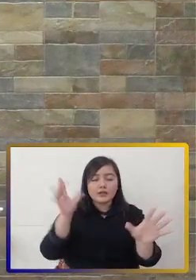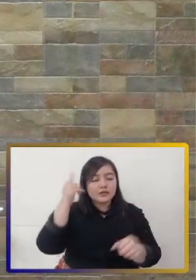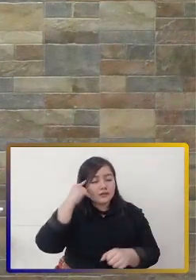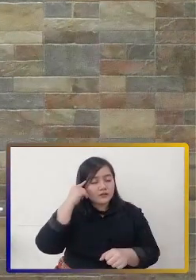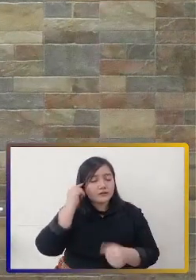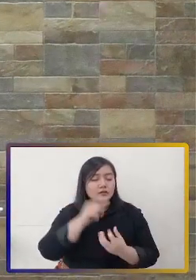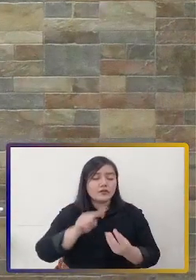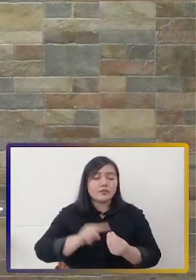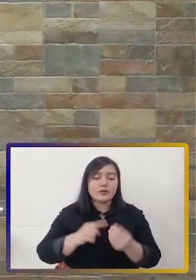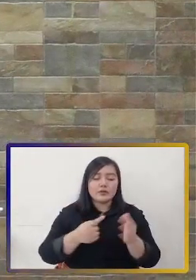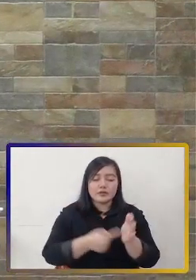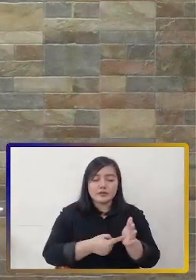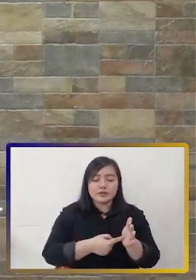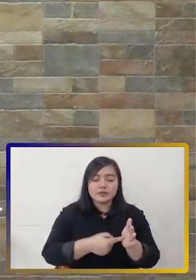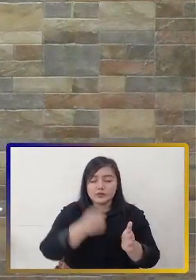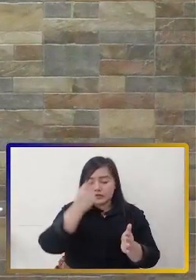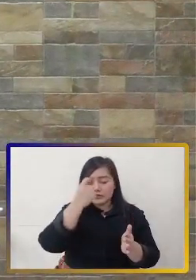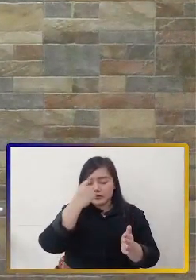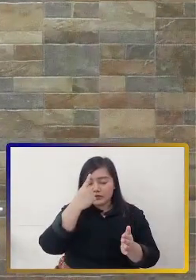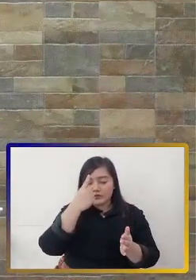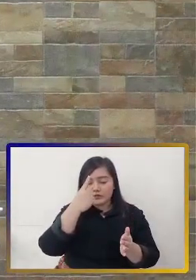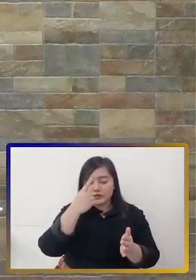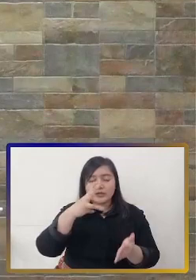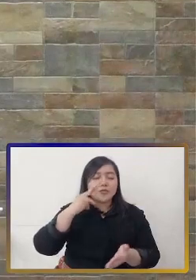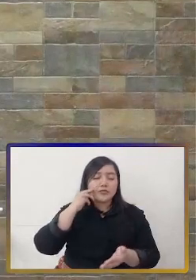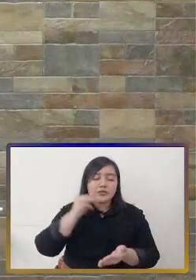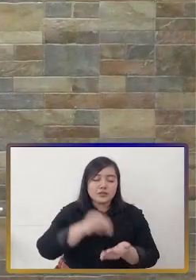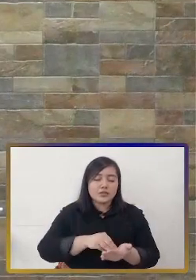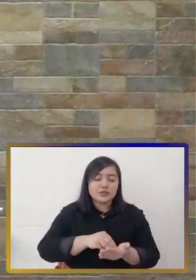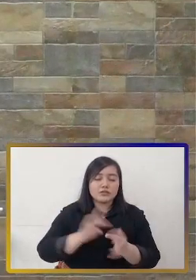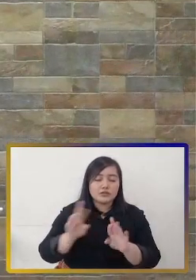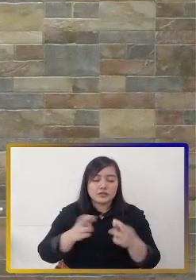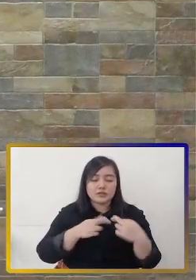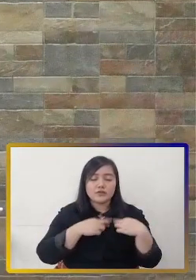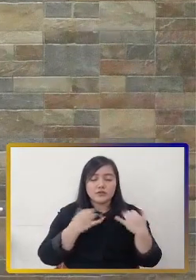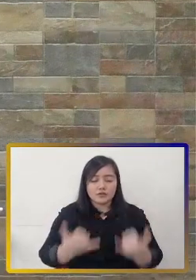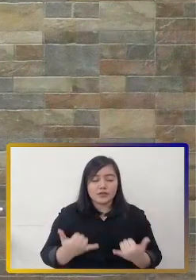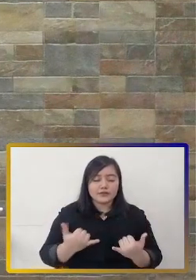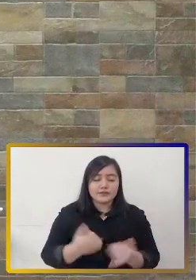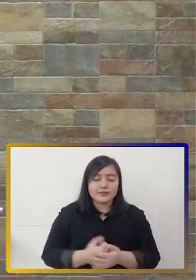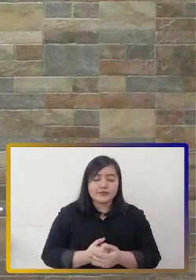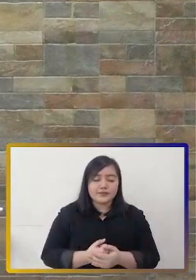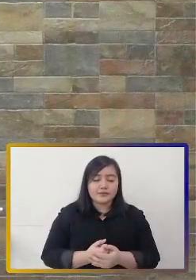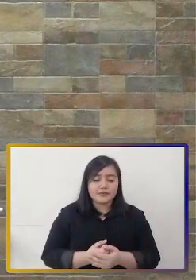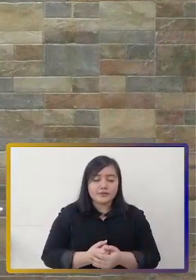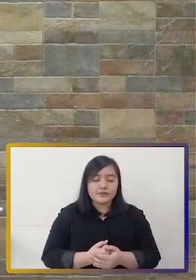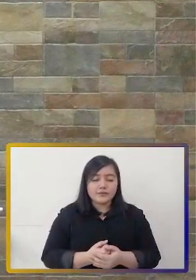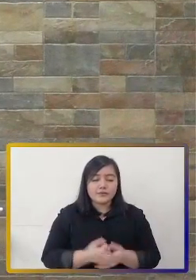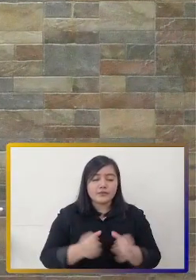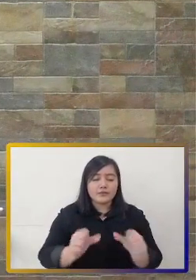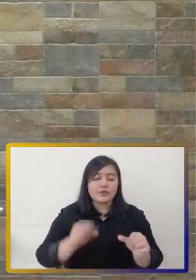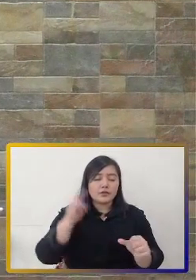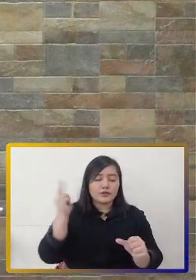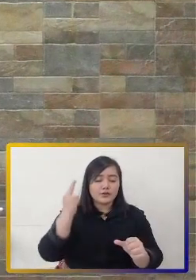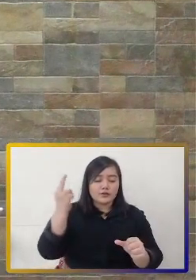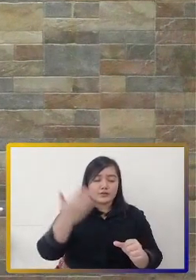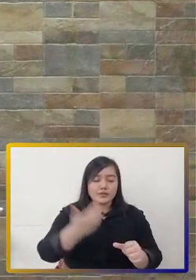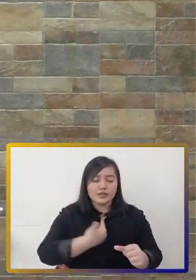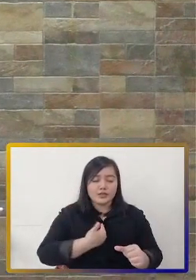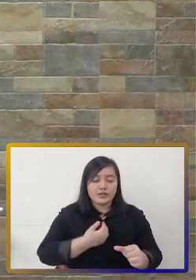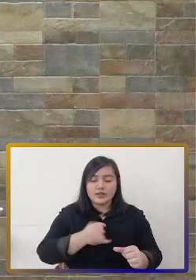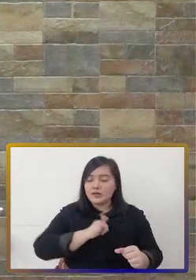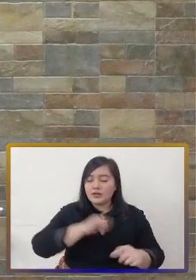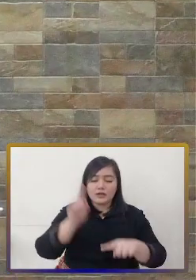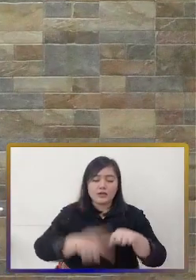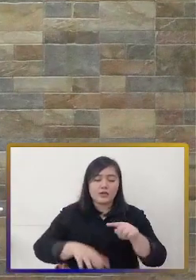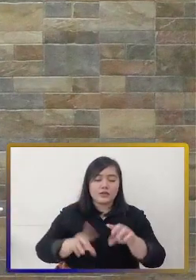sa pangunawa, Panginoon, at sa mensahe ng aming pong pag-aaralan sa umaga po na ito. Gamitin niyo po ang inyong lingkod, O God. I cannot do this without